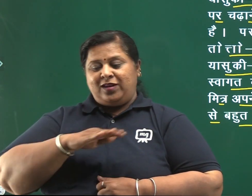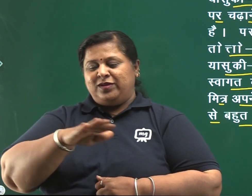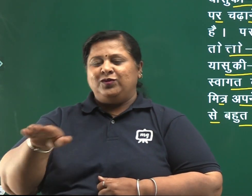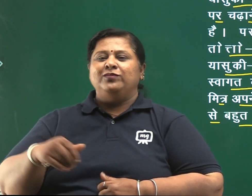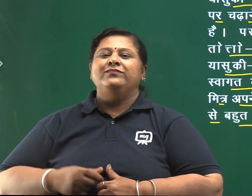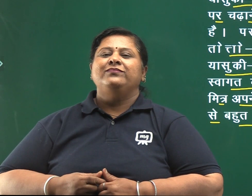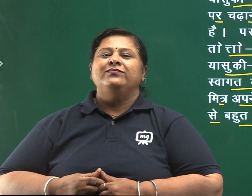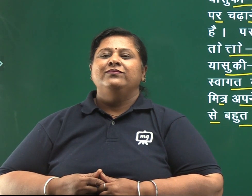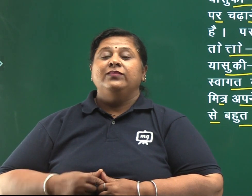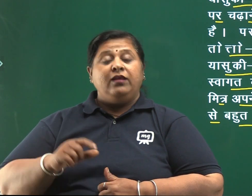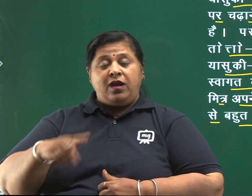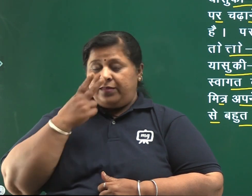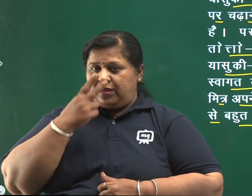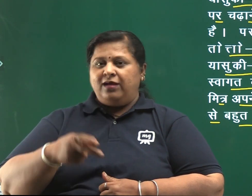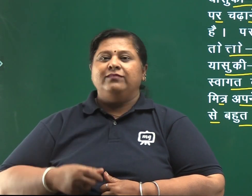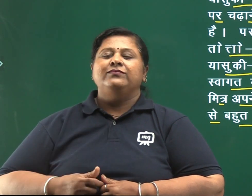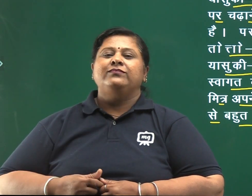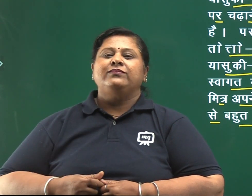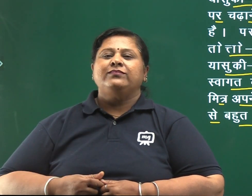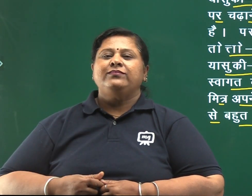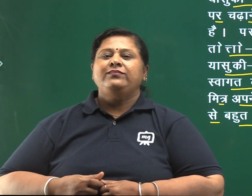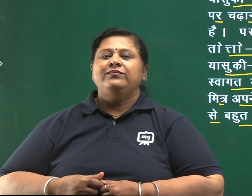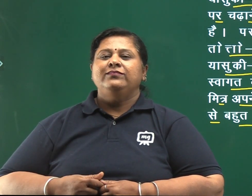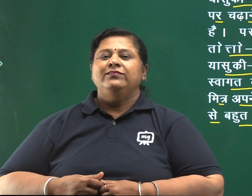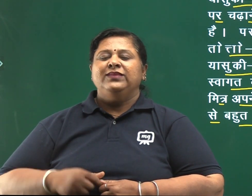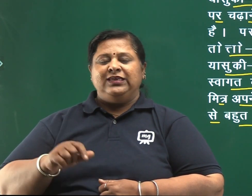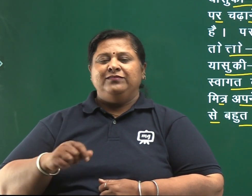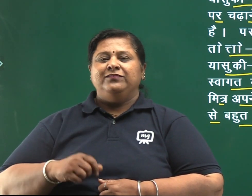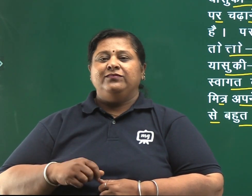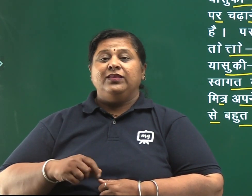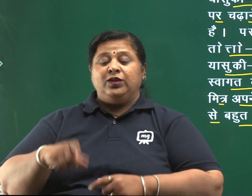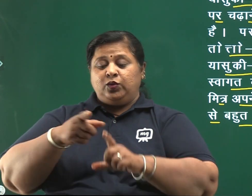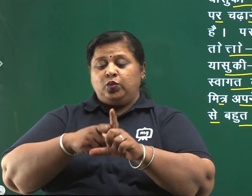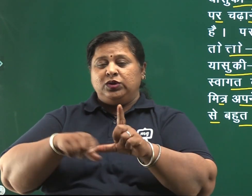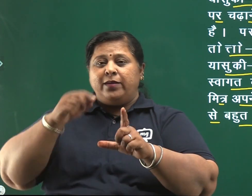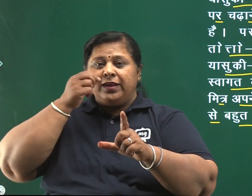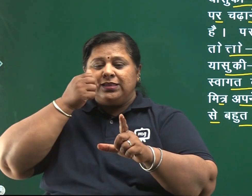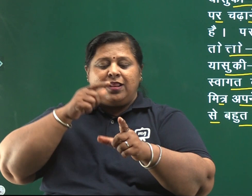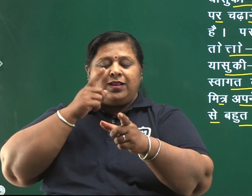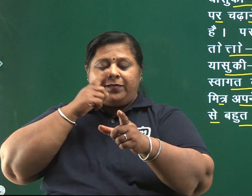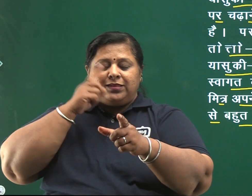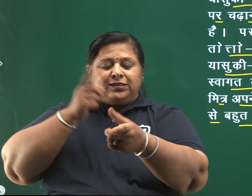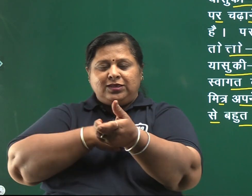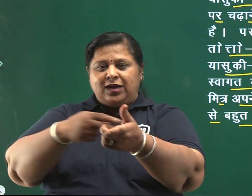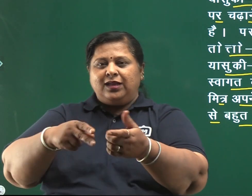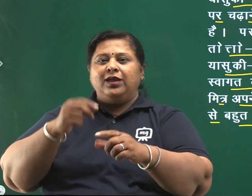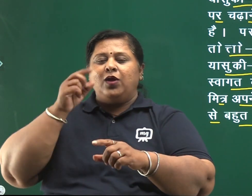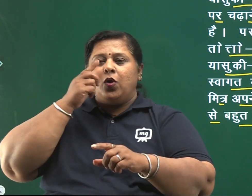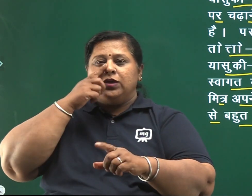बच्चों, यह हमने देखा कि तोतोचान और